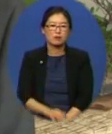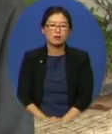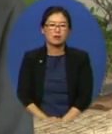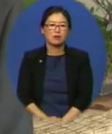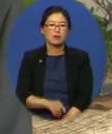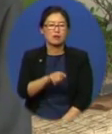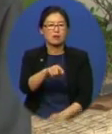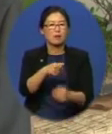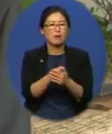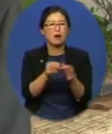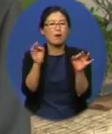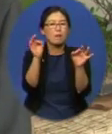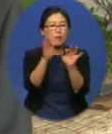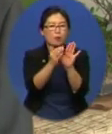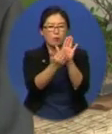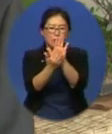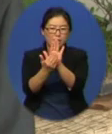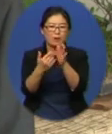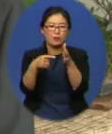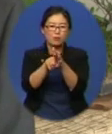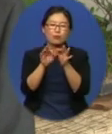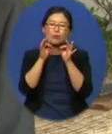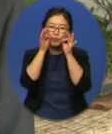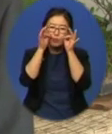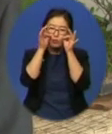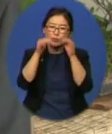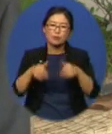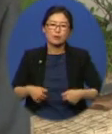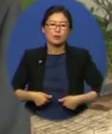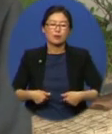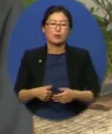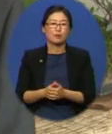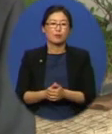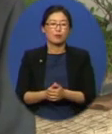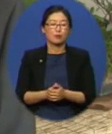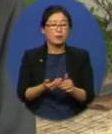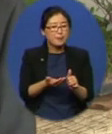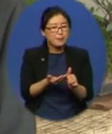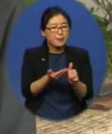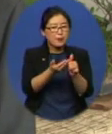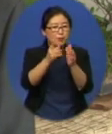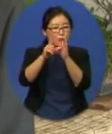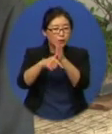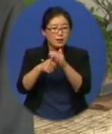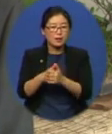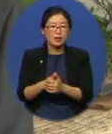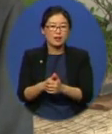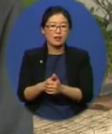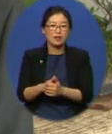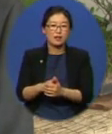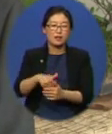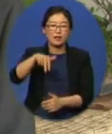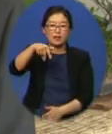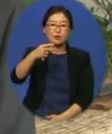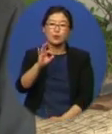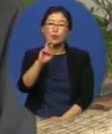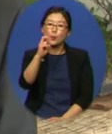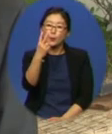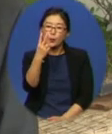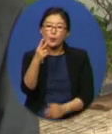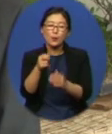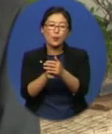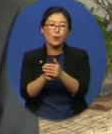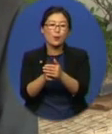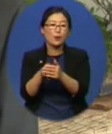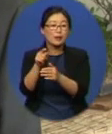이 멸종시키지 않도록 노력하고 가급적이면 우리가 키우더라도 이 종묘사에서 종묘 배양한 것을 화원 같은